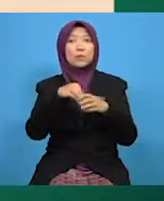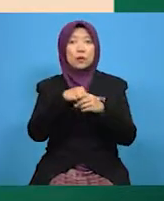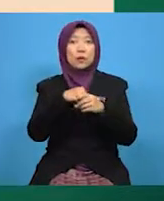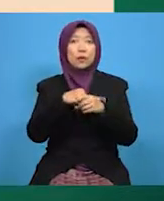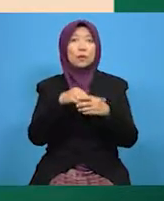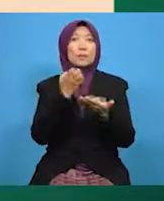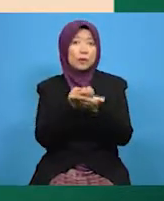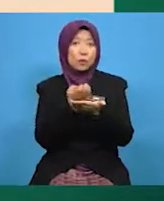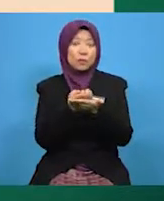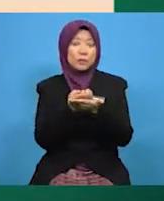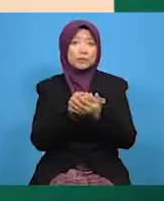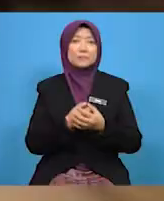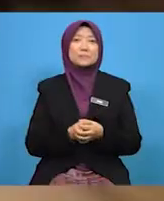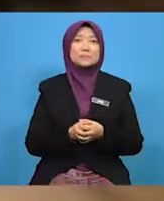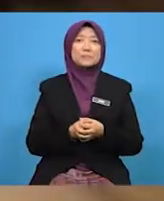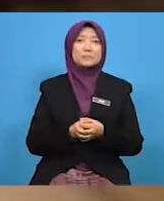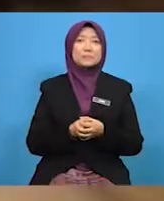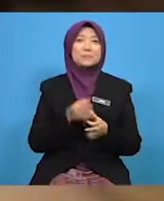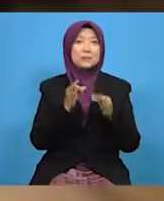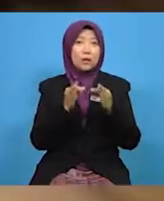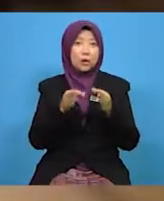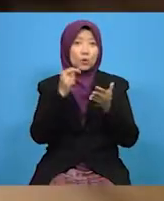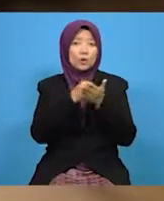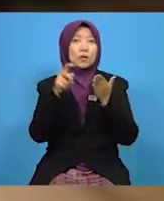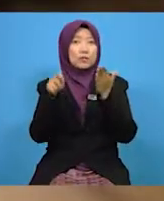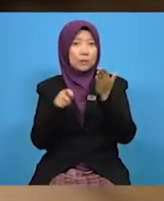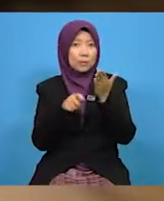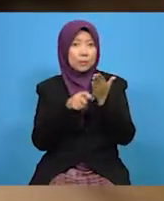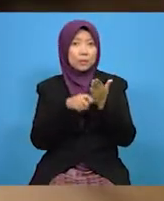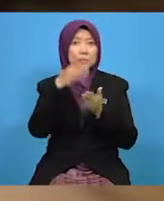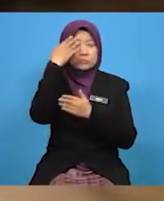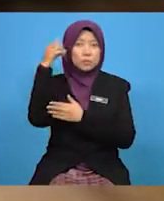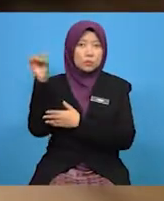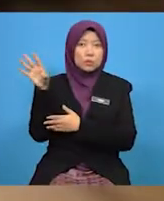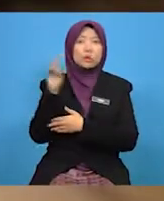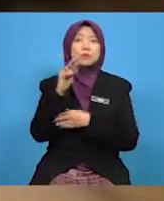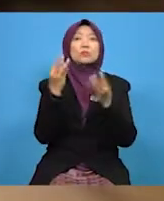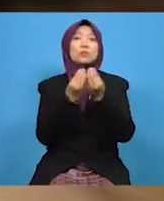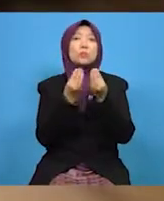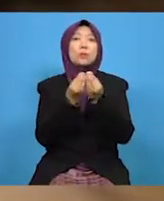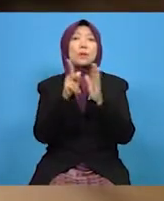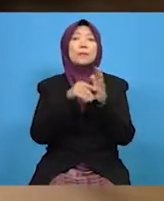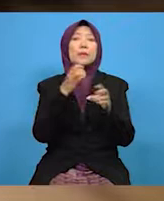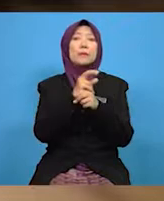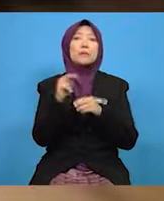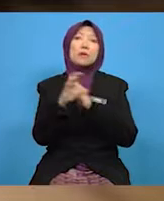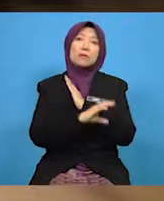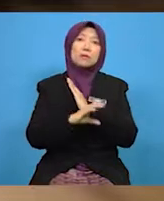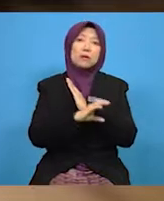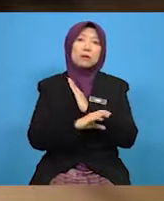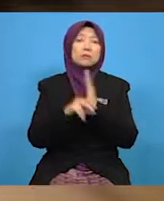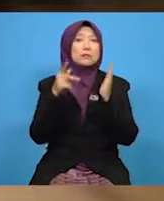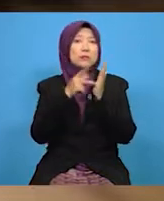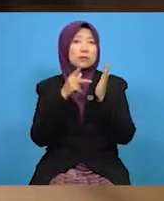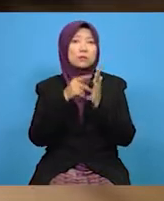dalam kegiatan ekonomi. Jika nilai ditambah diabaikan, jumlah pendapatan negara yang